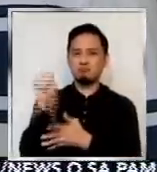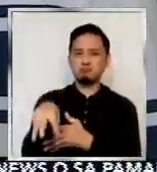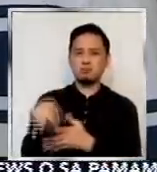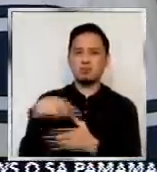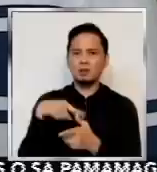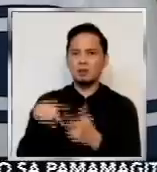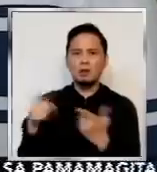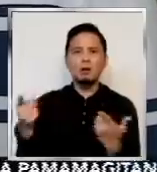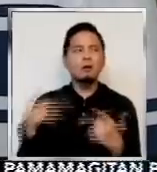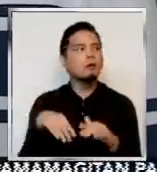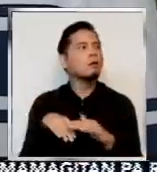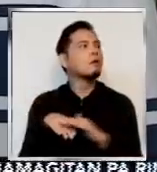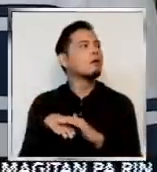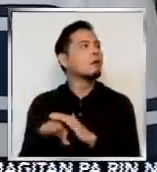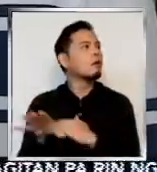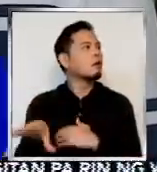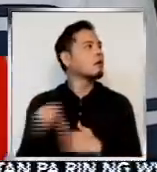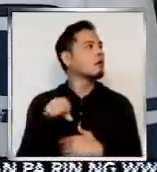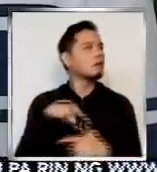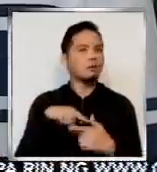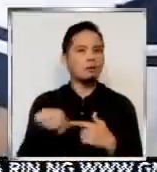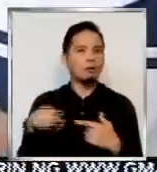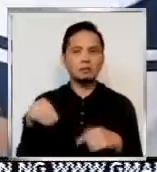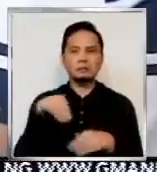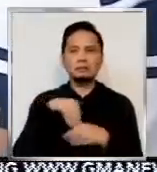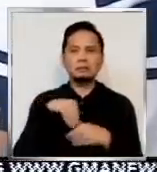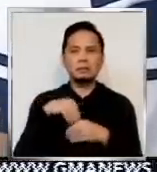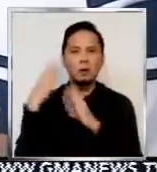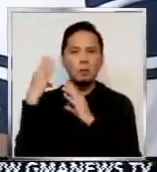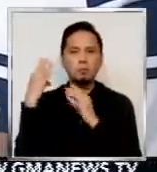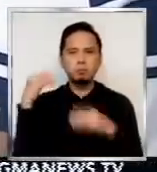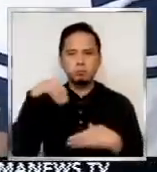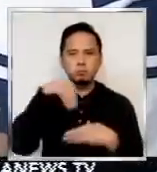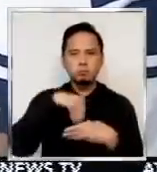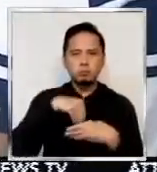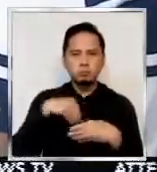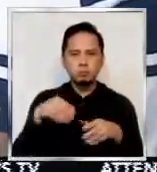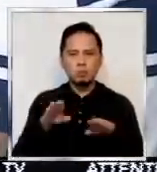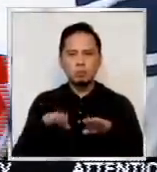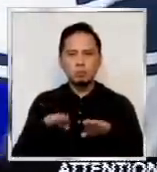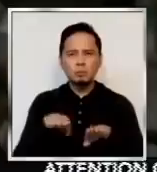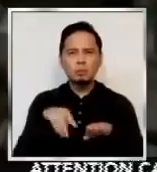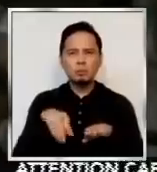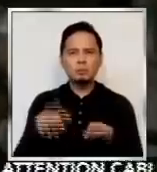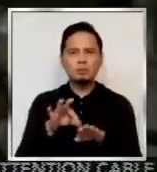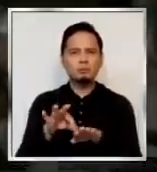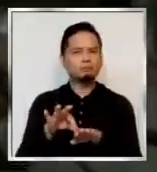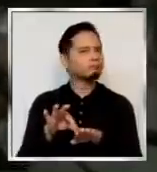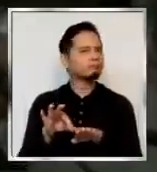nitong mga nagbebenta ng unan na may laman ng face mask. Ian Cruz, Nakatutok, 24 Oras.